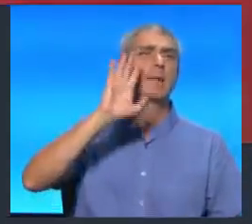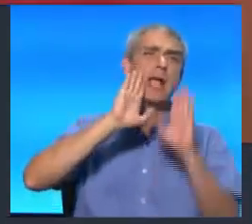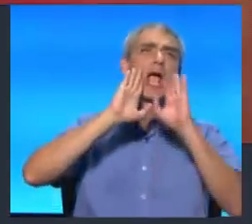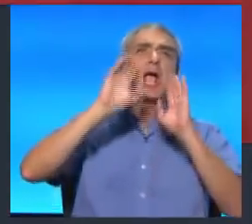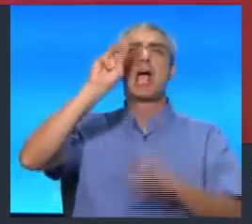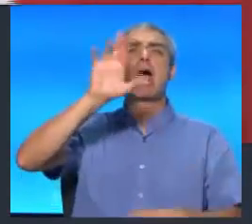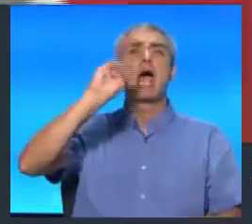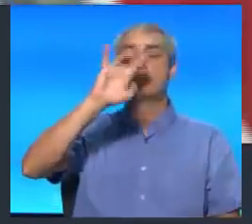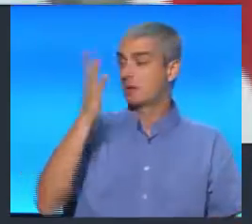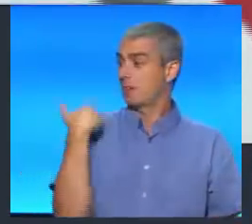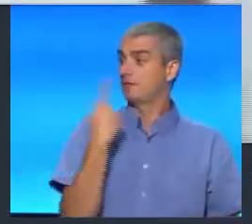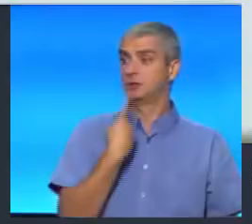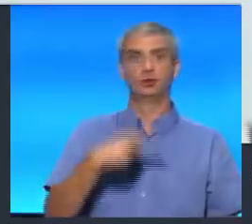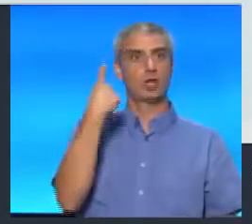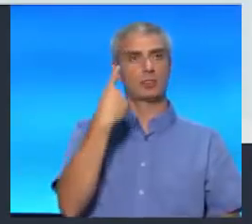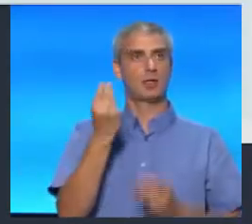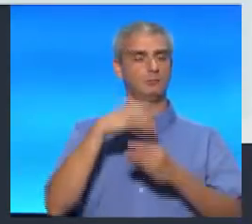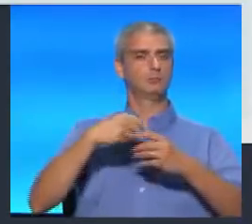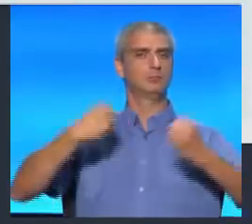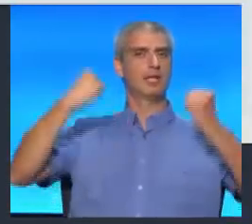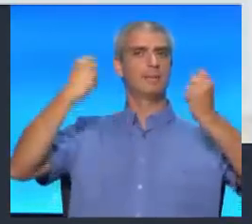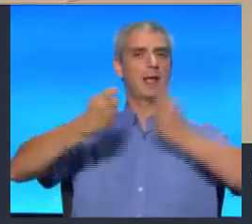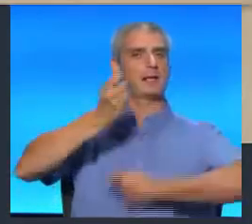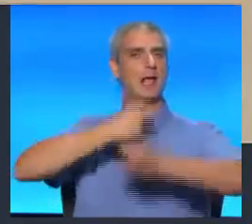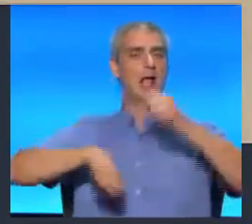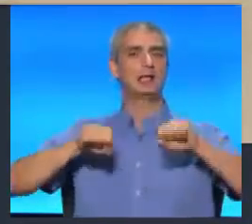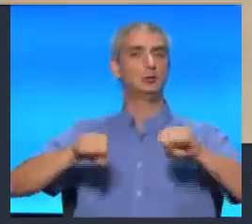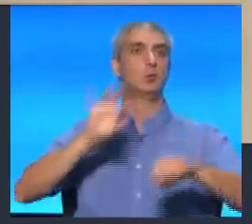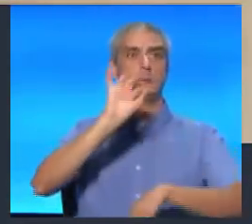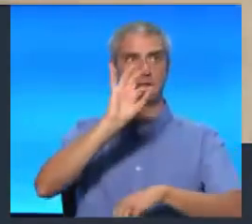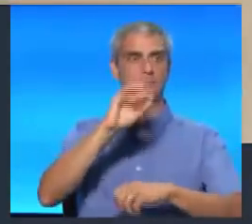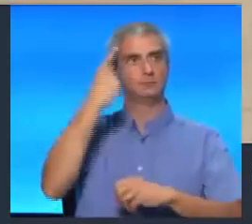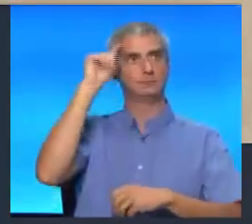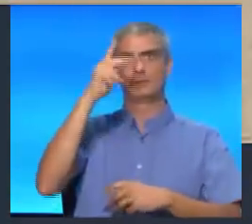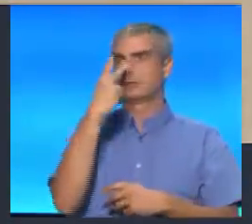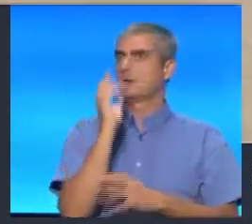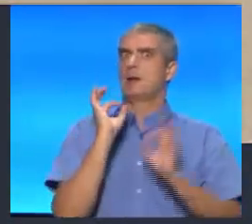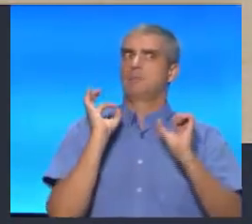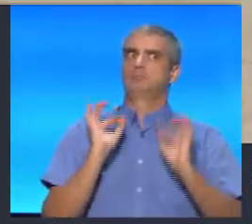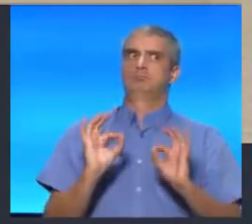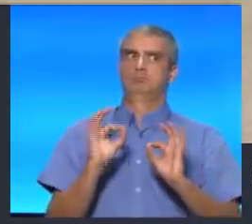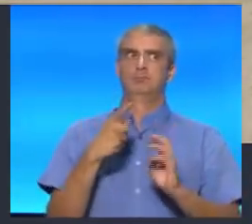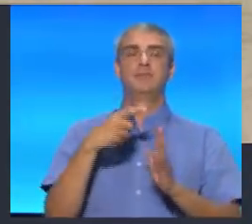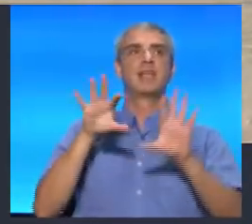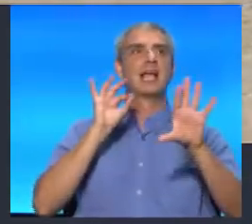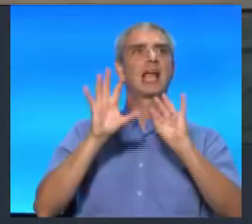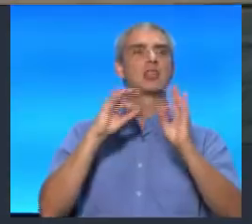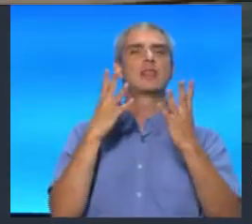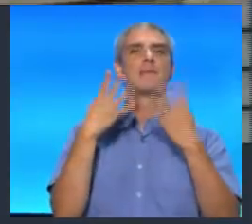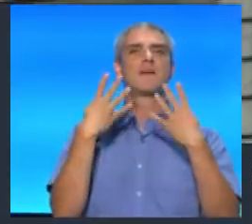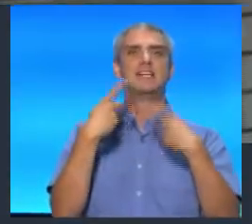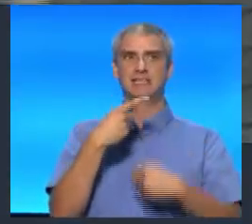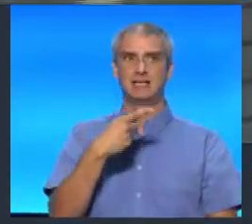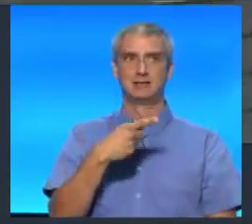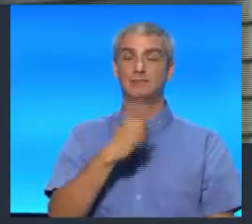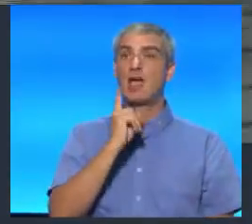רמי! רק לפני שנה נוסף לאימפריה הקמעונאית של רמי לוי מיזם שנראה מבטיח, קניון במבשרת ציון.